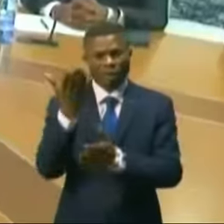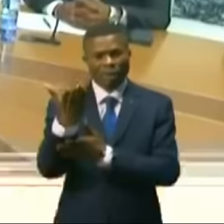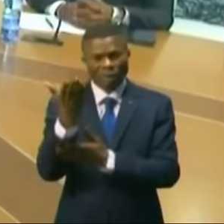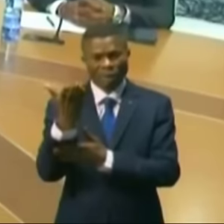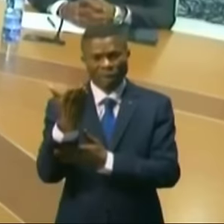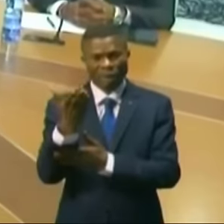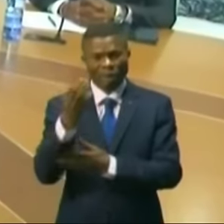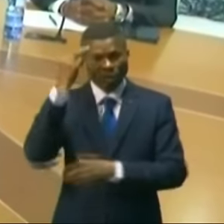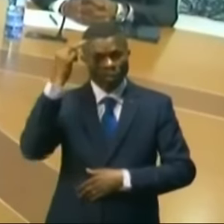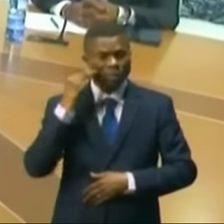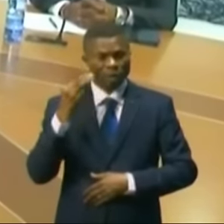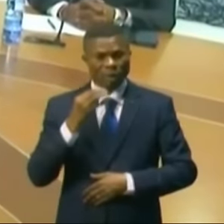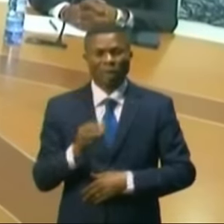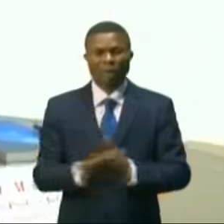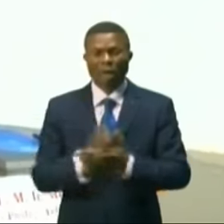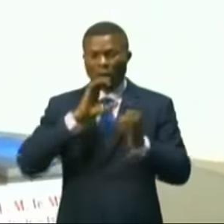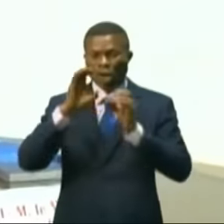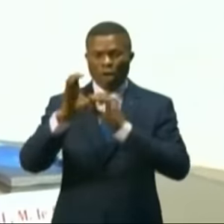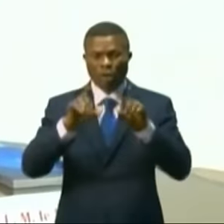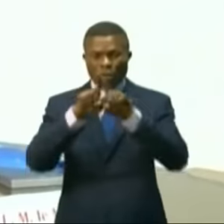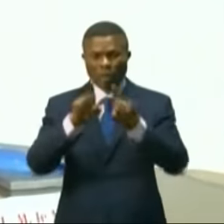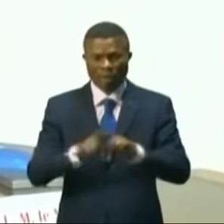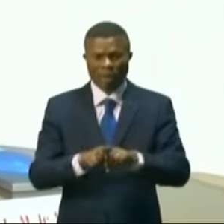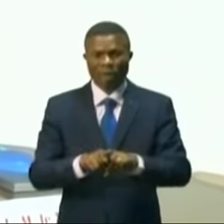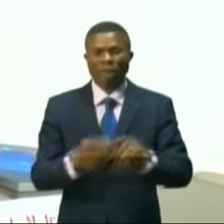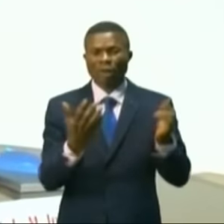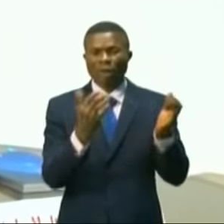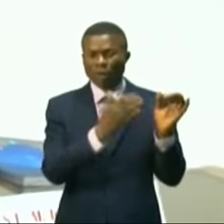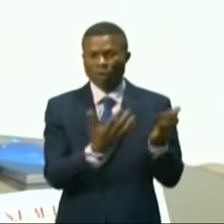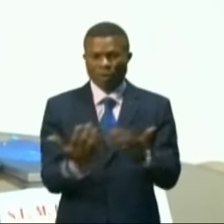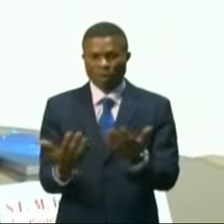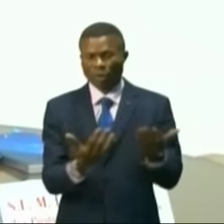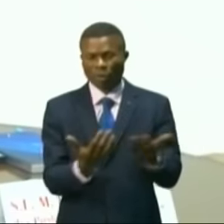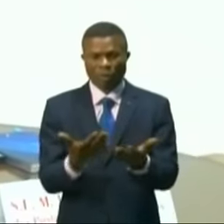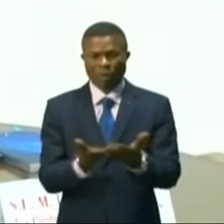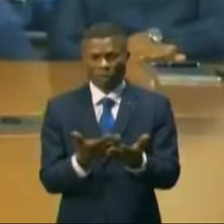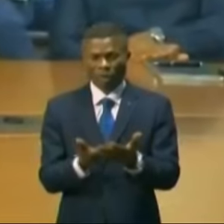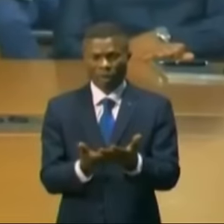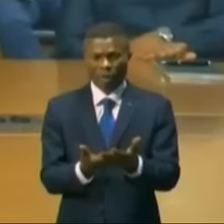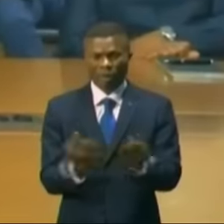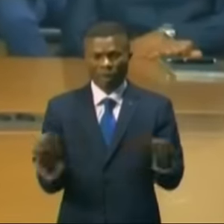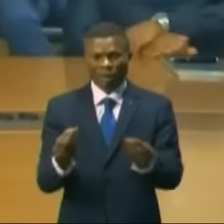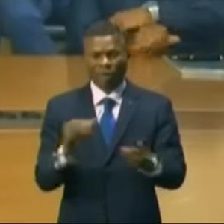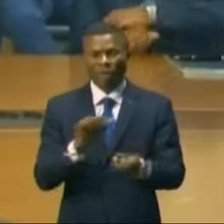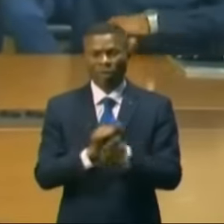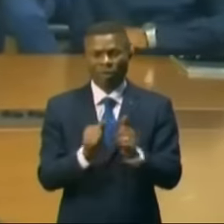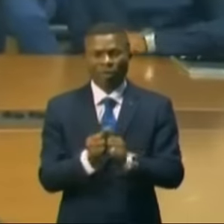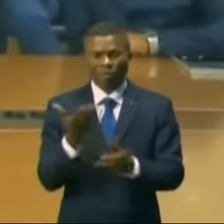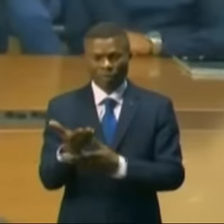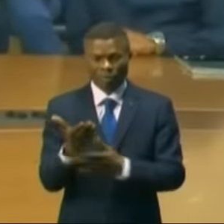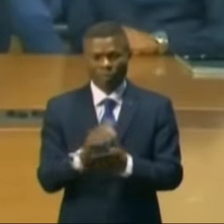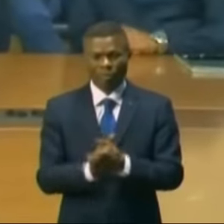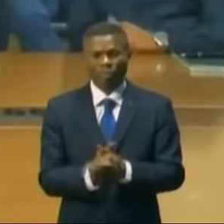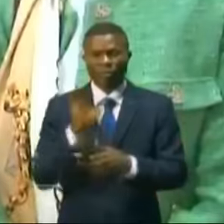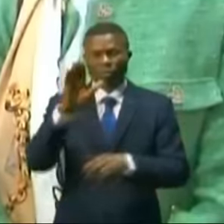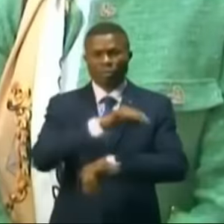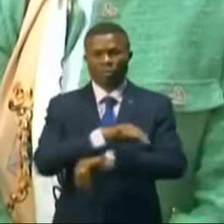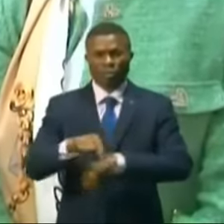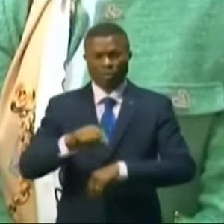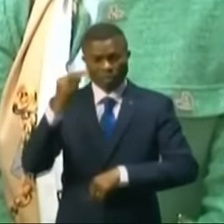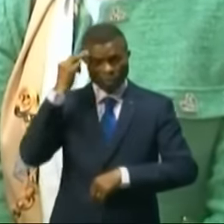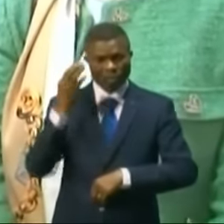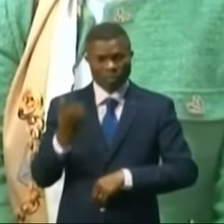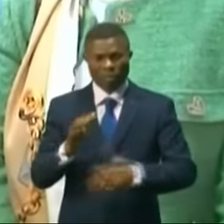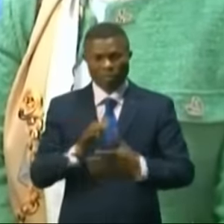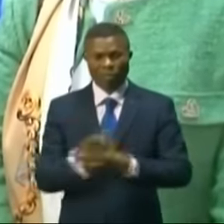du ministre des Postes, Télécommunications et du Numérique, Augustin Kibasa Maliba, au cours d'une réunion avec les experts de son ministère.